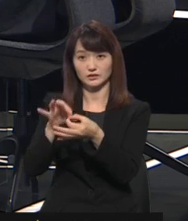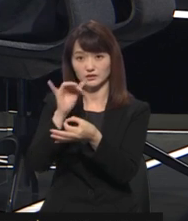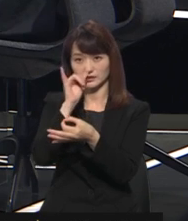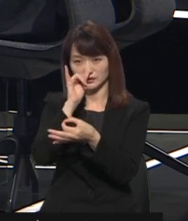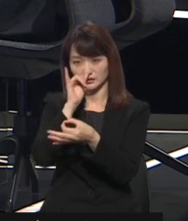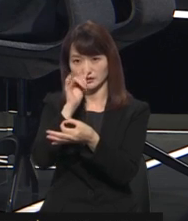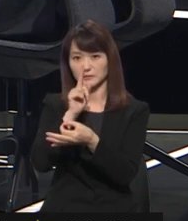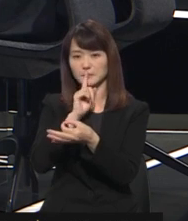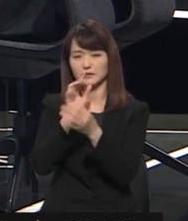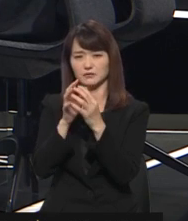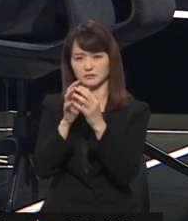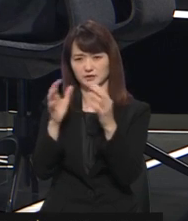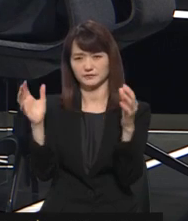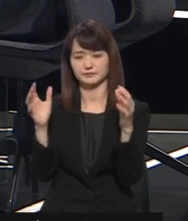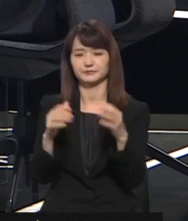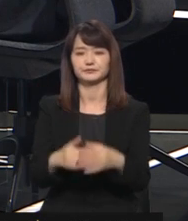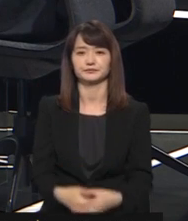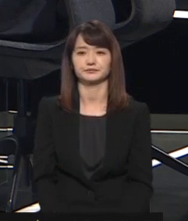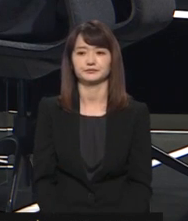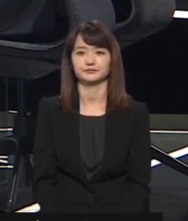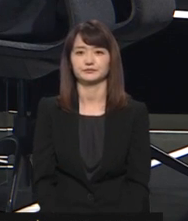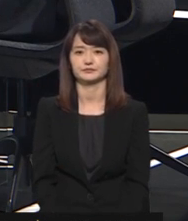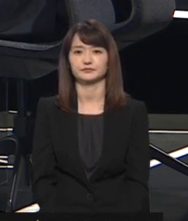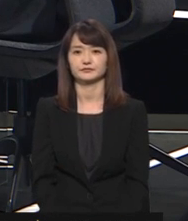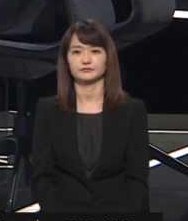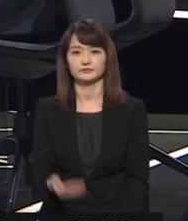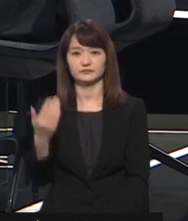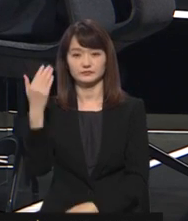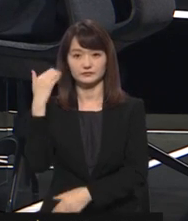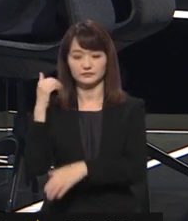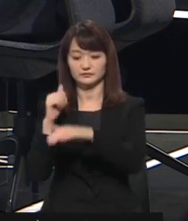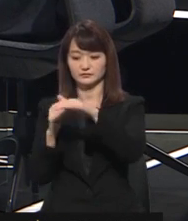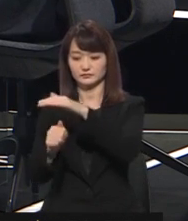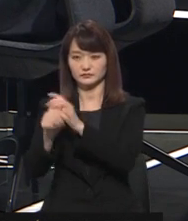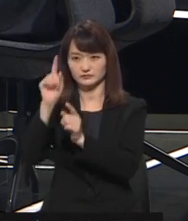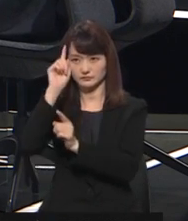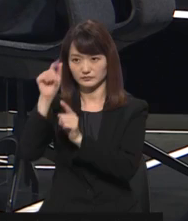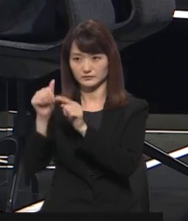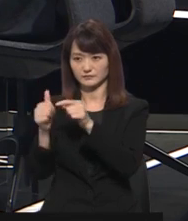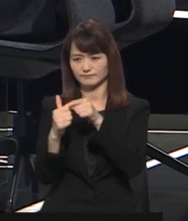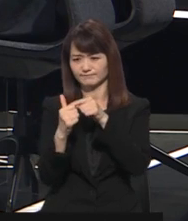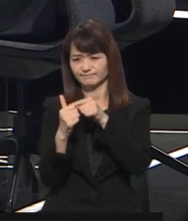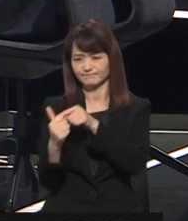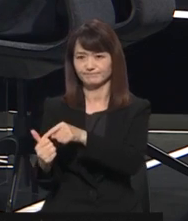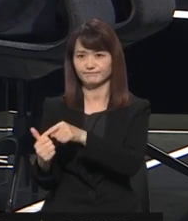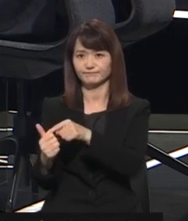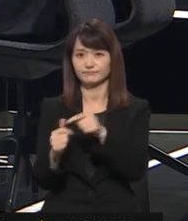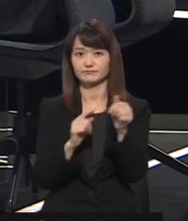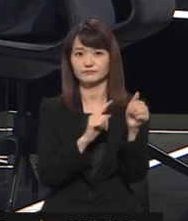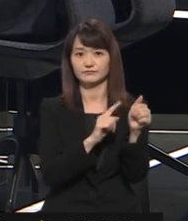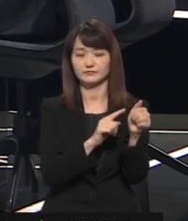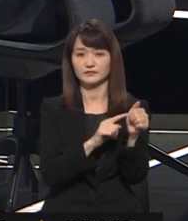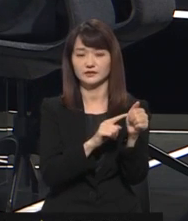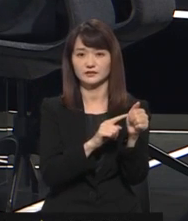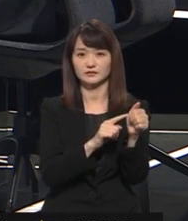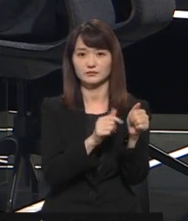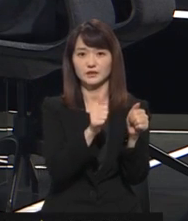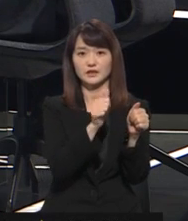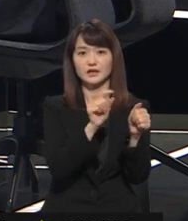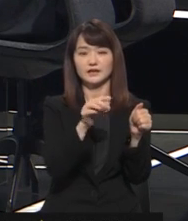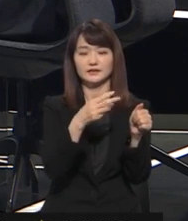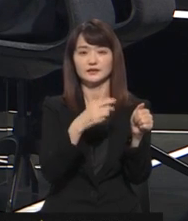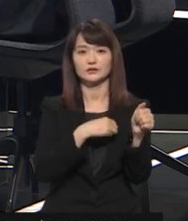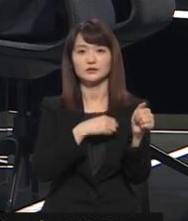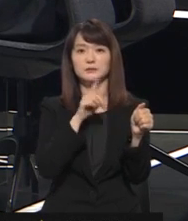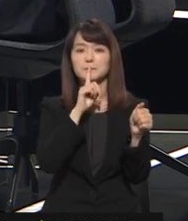있습니다 이걸 먼저 얘기를 하면 이 전 대표를 후회했던 그 사람이 하체 경우는 그냥 뻥 친 거다 라는